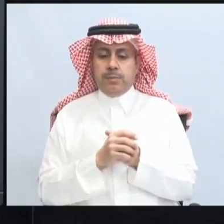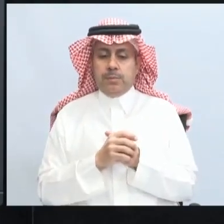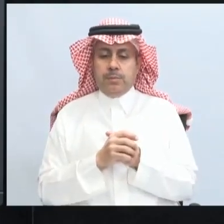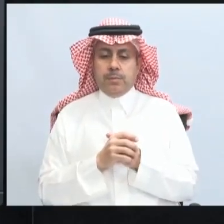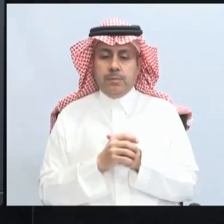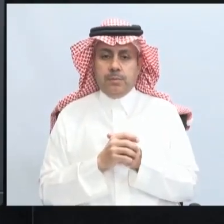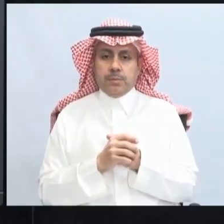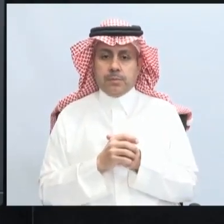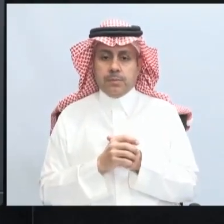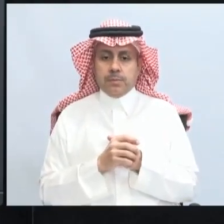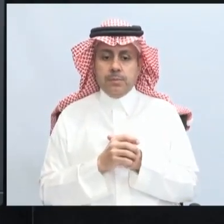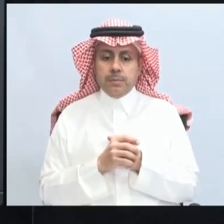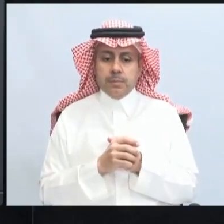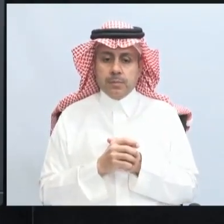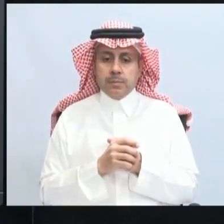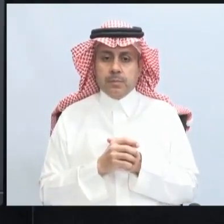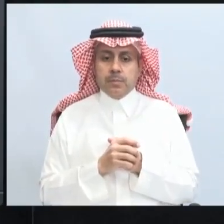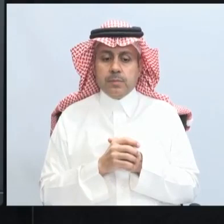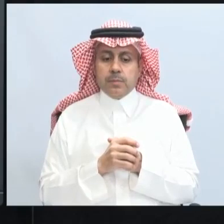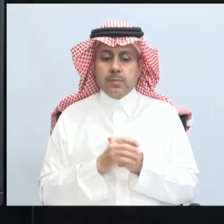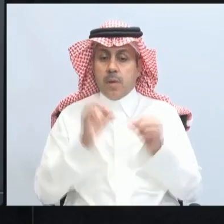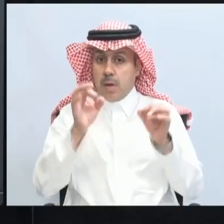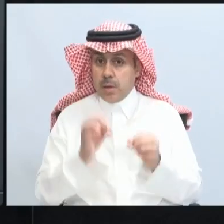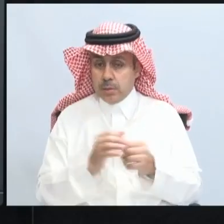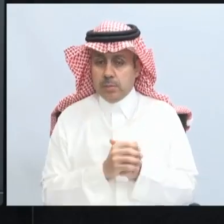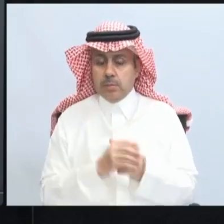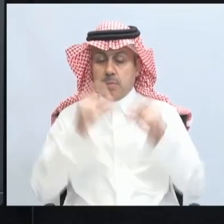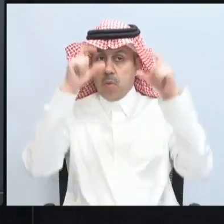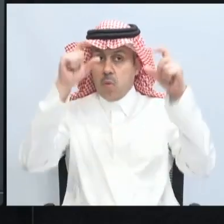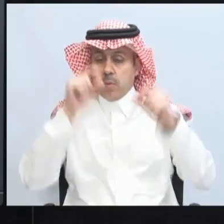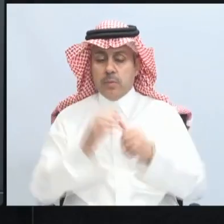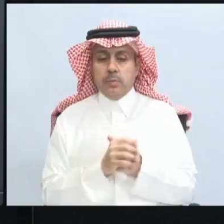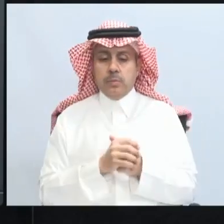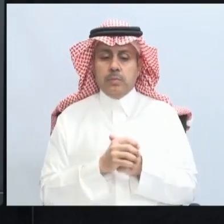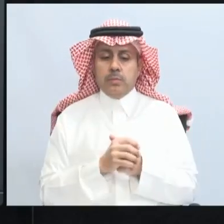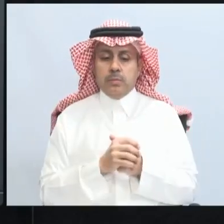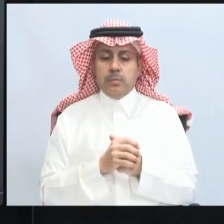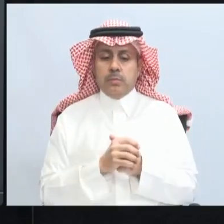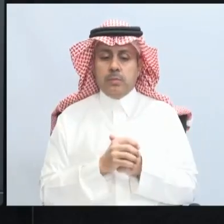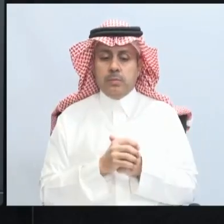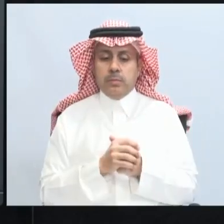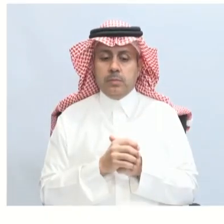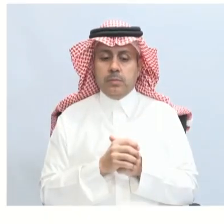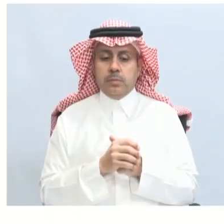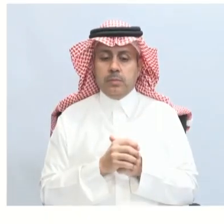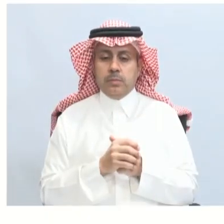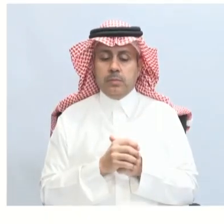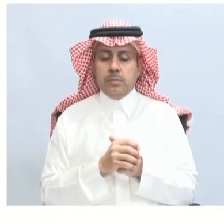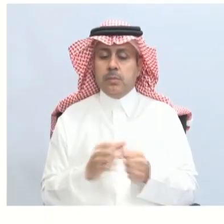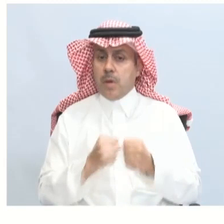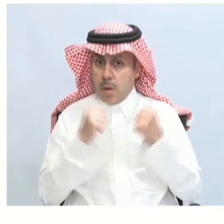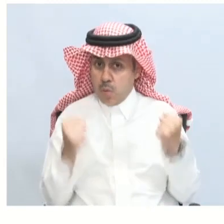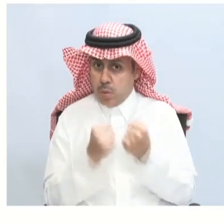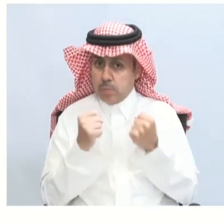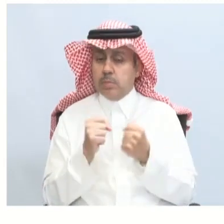هذه الايات هذه الايات تكلمت عن شيئين انظروا الى الايات وحاولوا ان